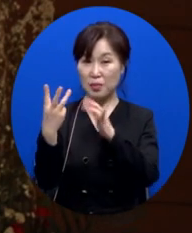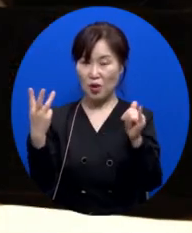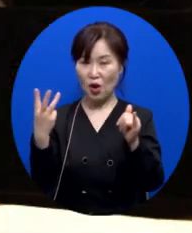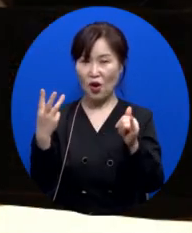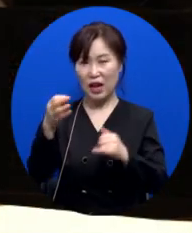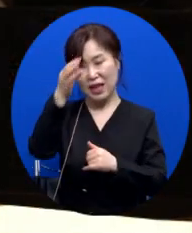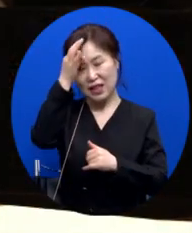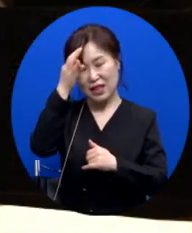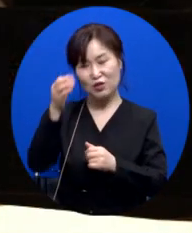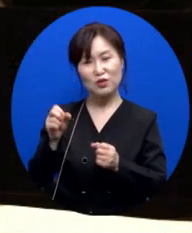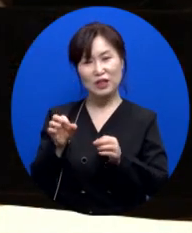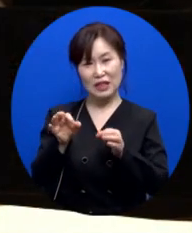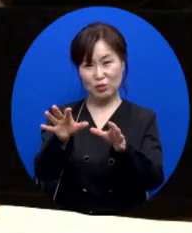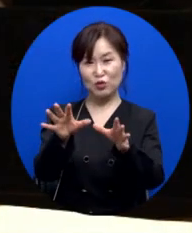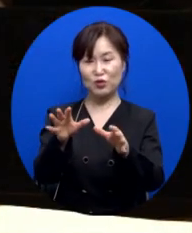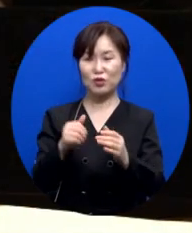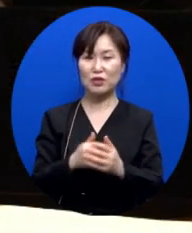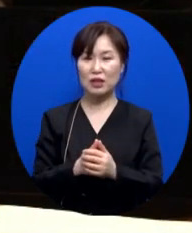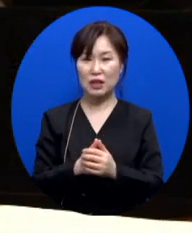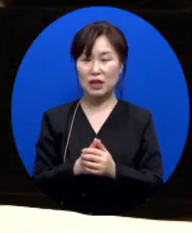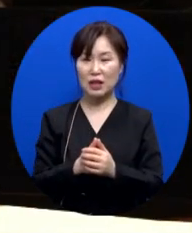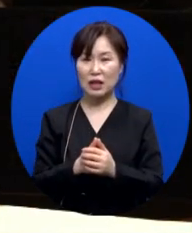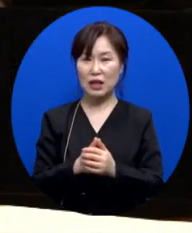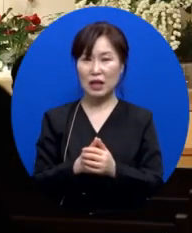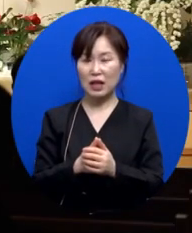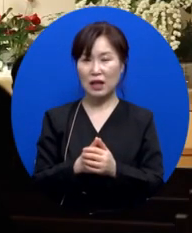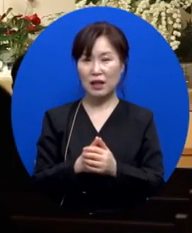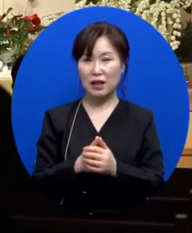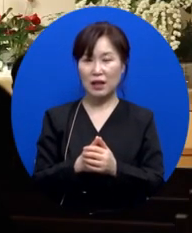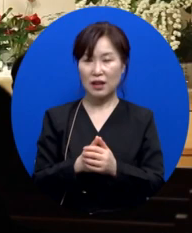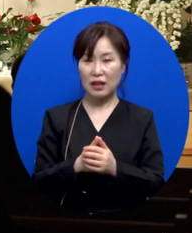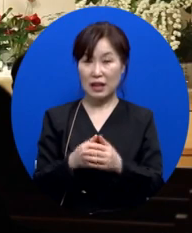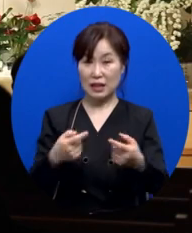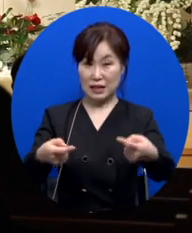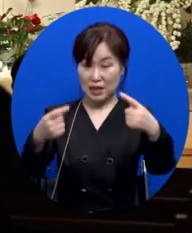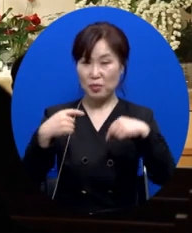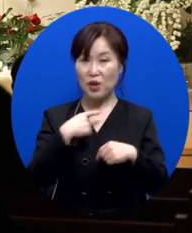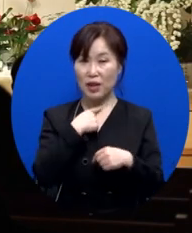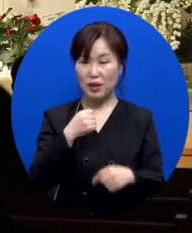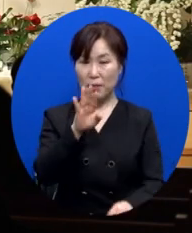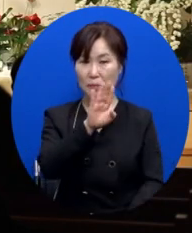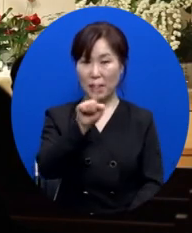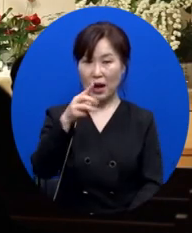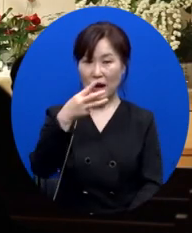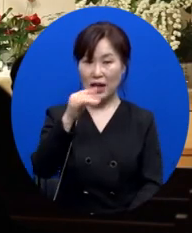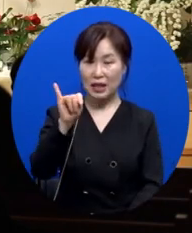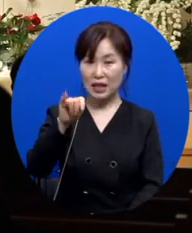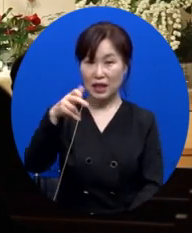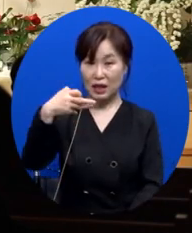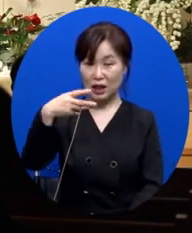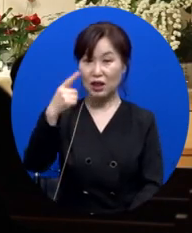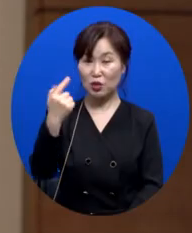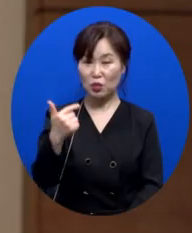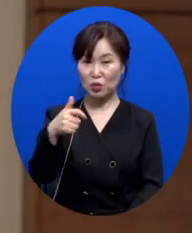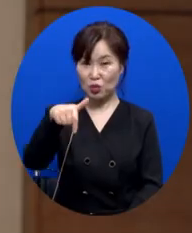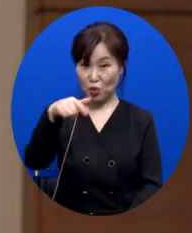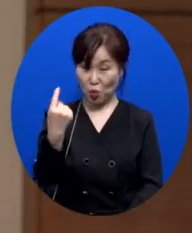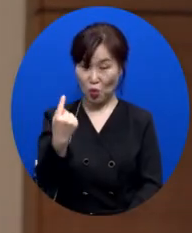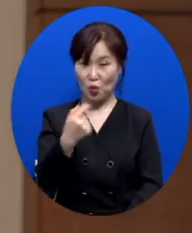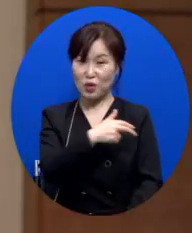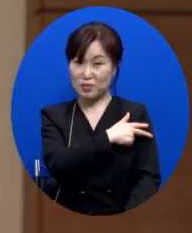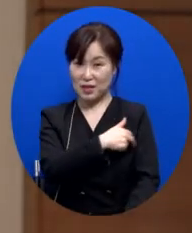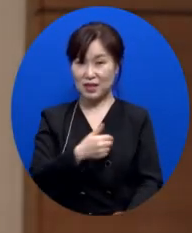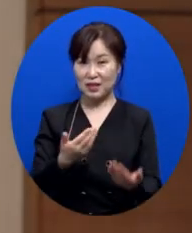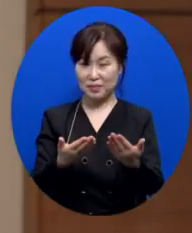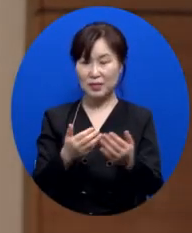열렸습니다 성악 카트 재능기부로 음악회 참여한 바리톤 고 이전 집사 한테 유럽 오페라